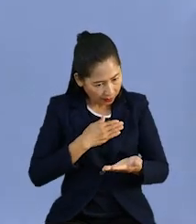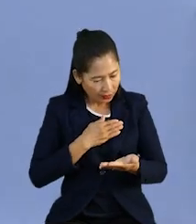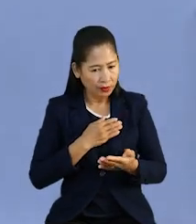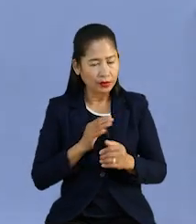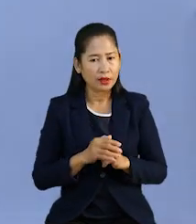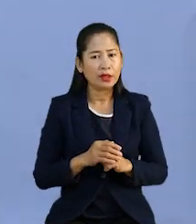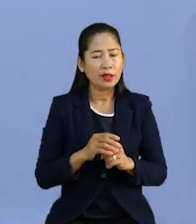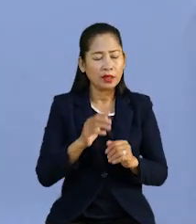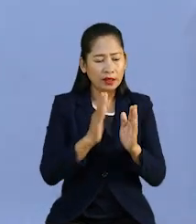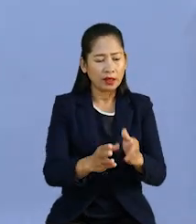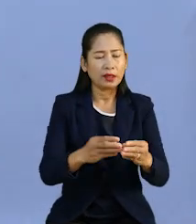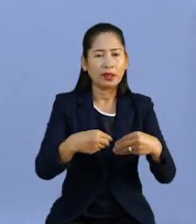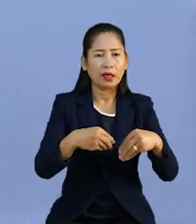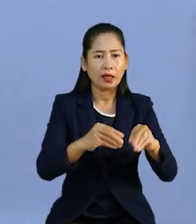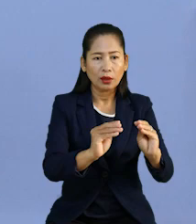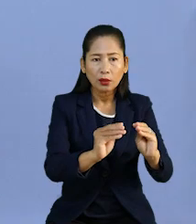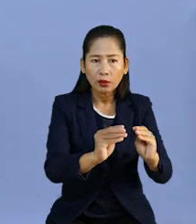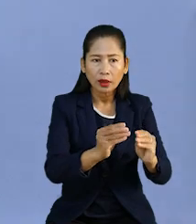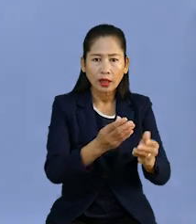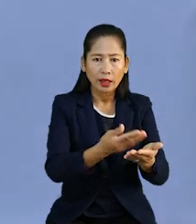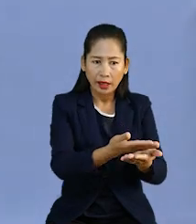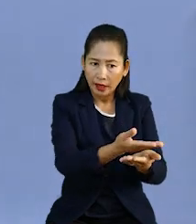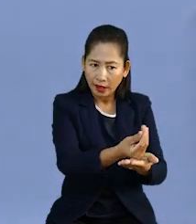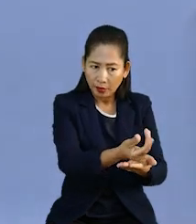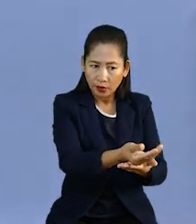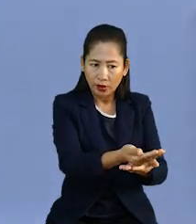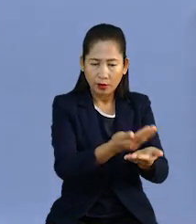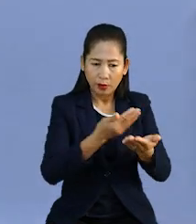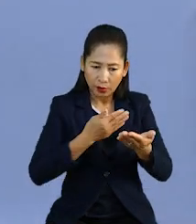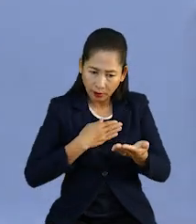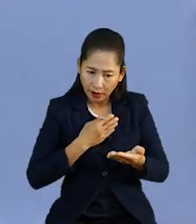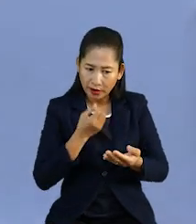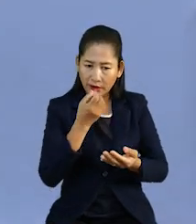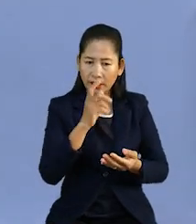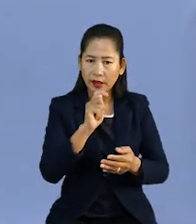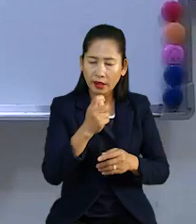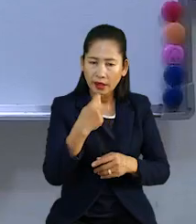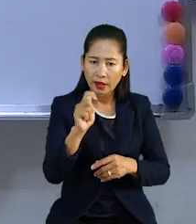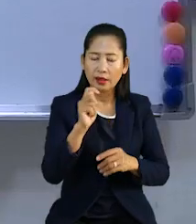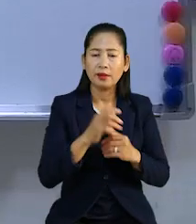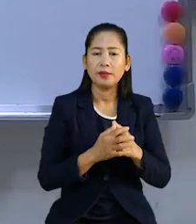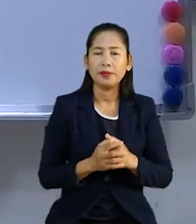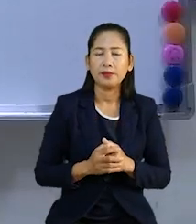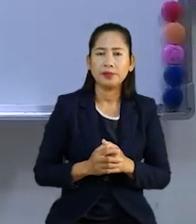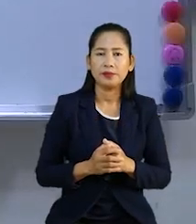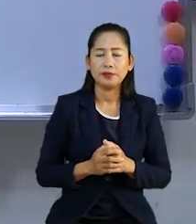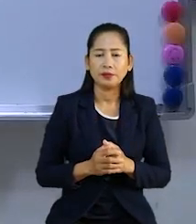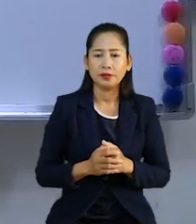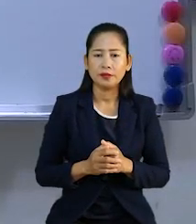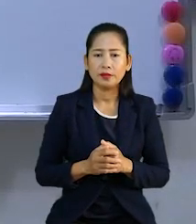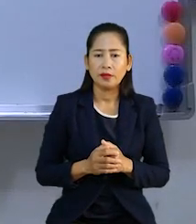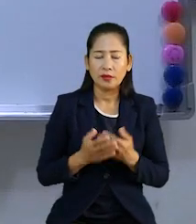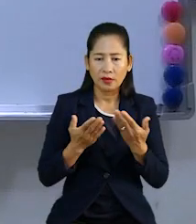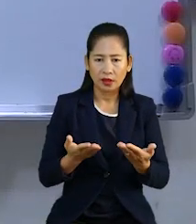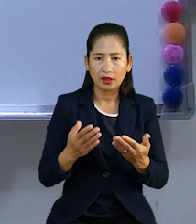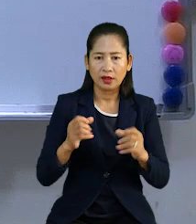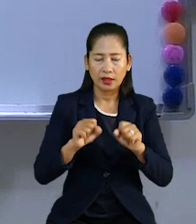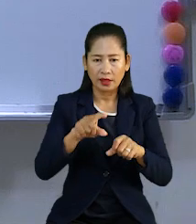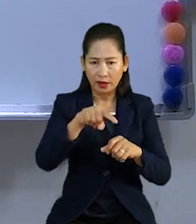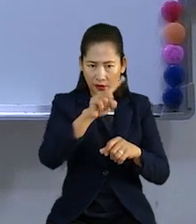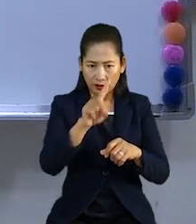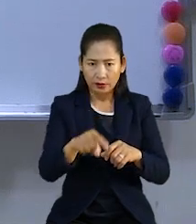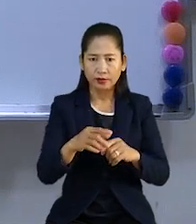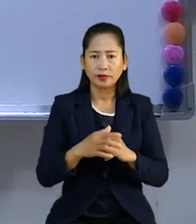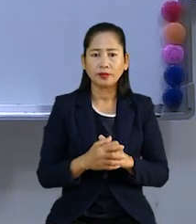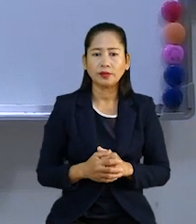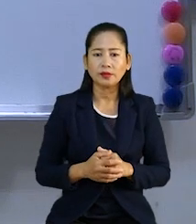nét ta nẹ lụa nâng áp lôi ai nẹ kru chọc nguồn phần màn riêng huynh chẳng nơi tí ní dương ai xua bàn